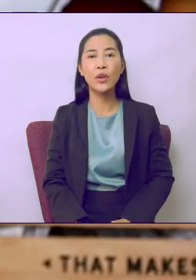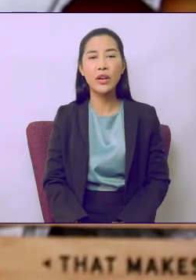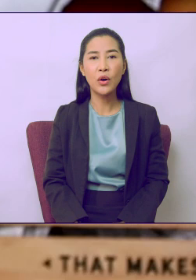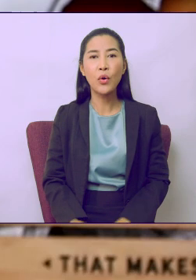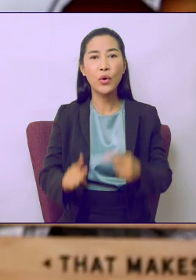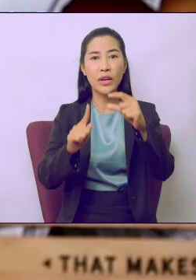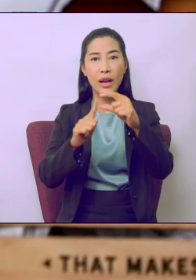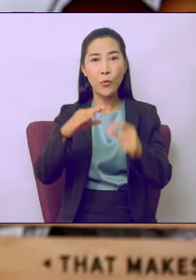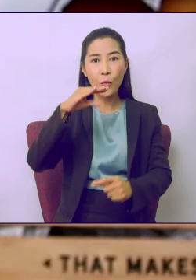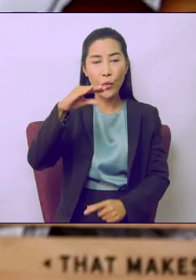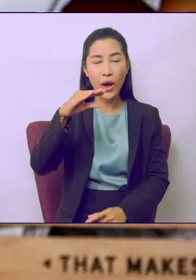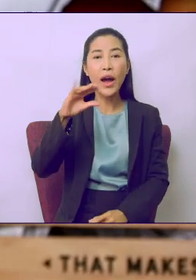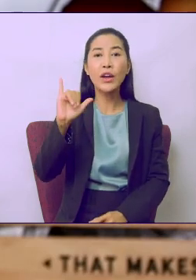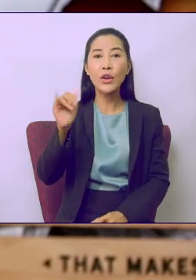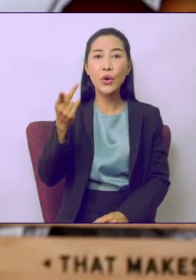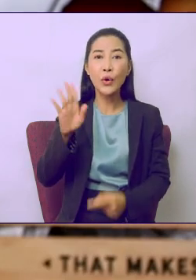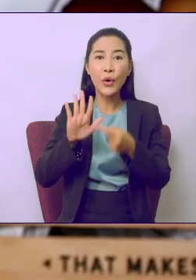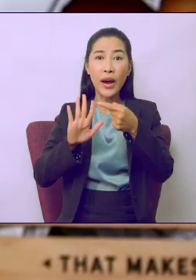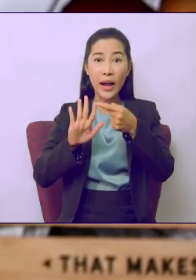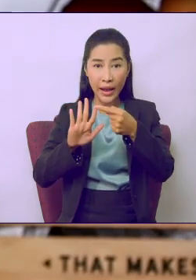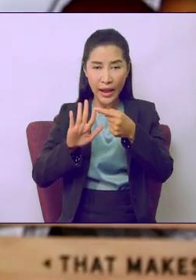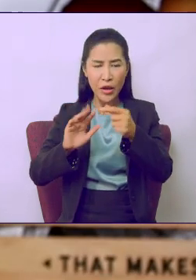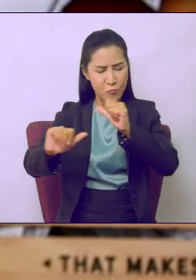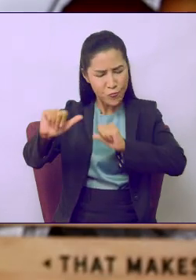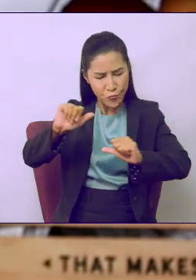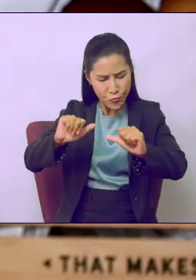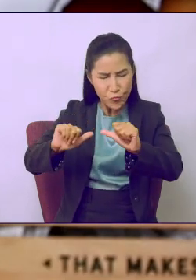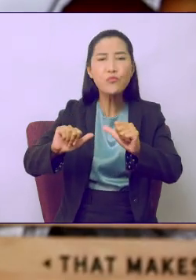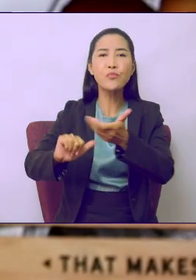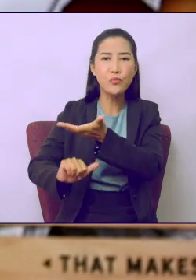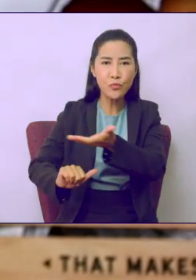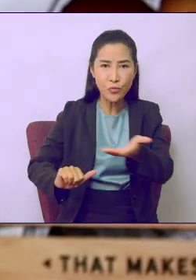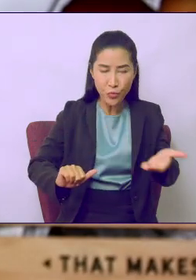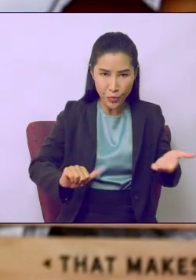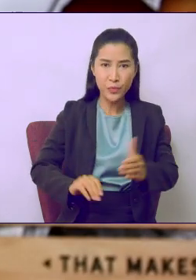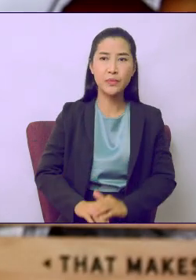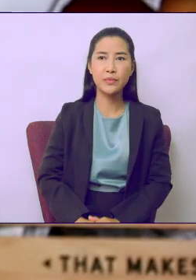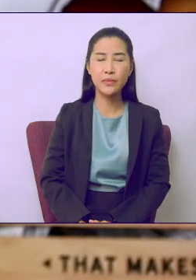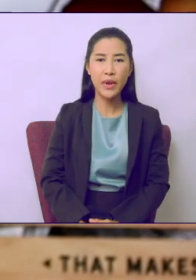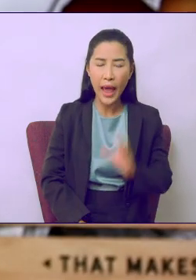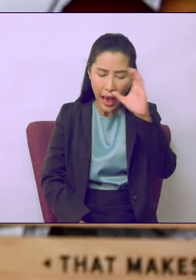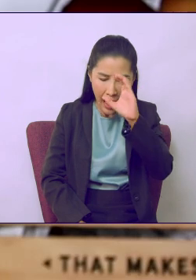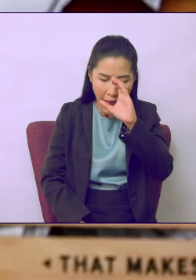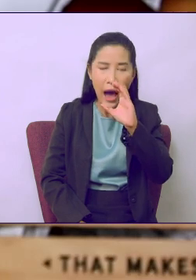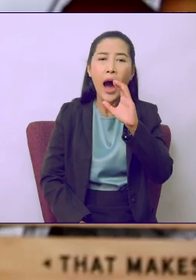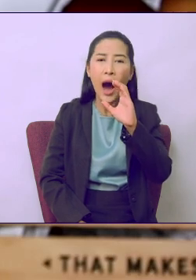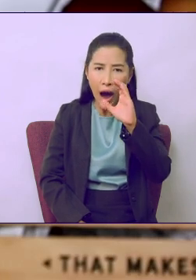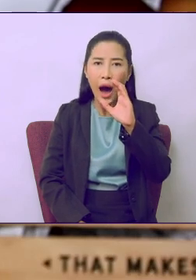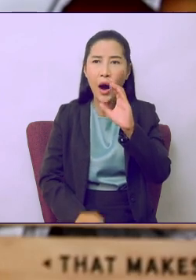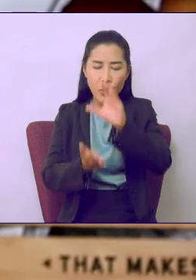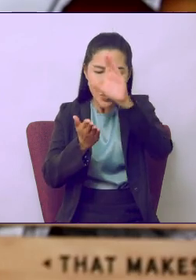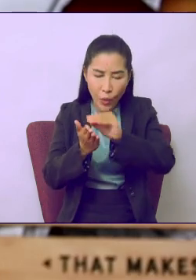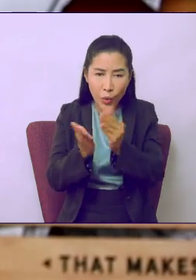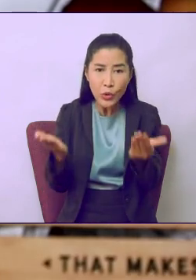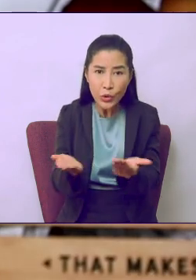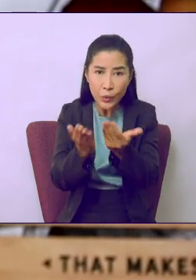Facebookก็จะมีหน้าเพจนะครับหหลังจากอันเนี้ยนะครับเดี๋ยวจะพยายามหาข้อมูลนะครับซัพพอร์ตนะครับการทำงานนะครับเกี่ยว